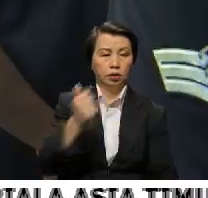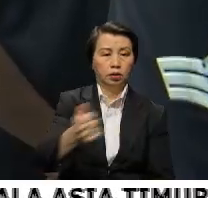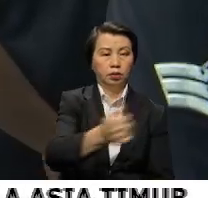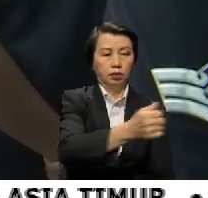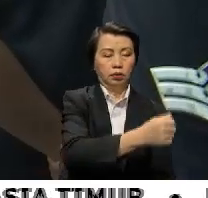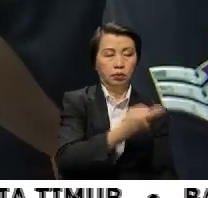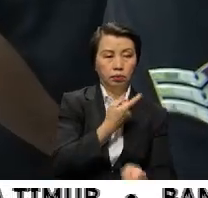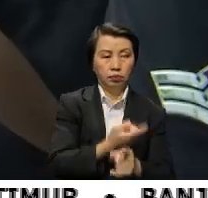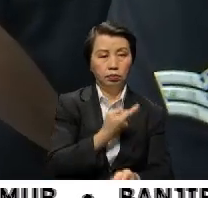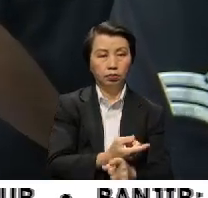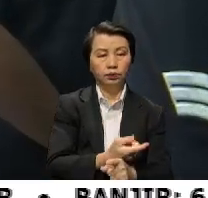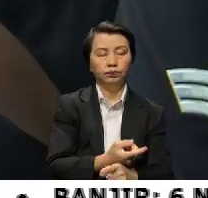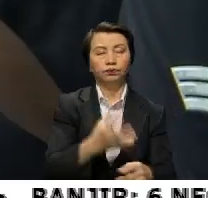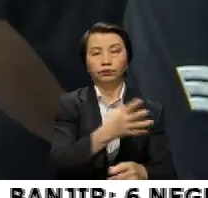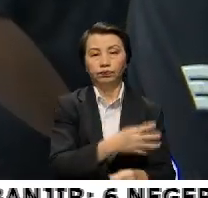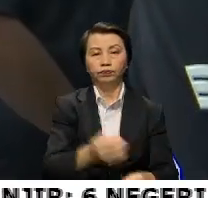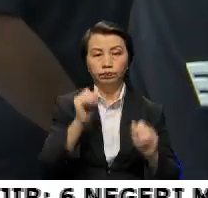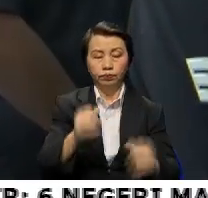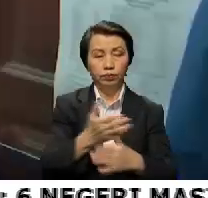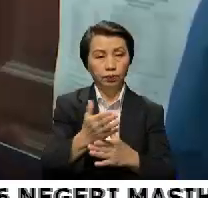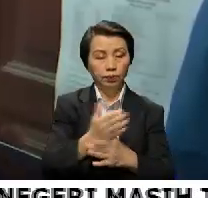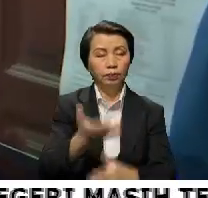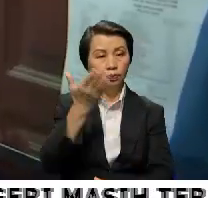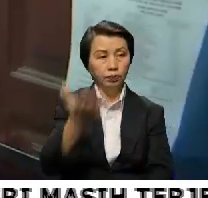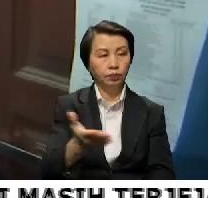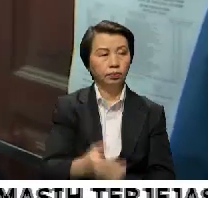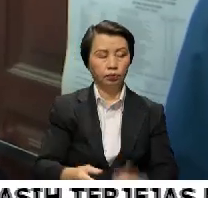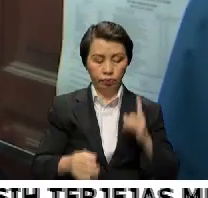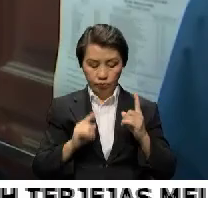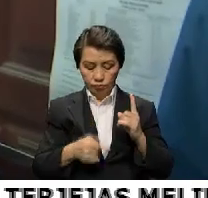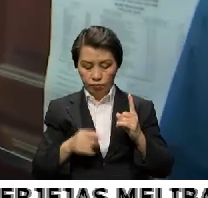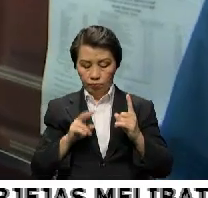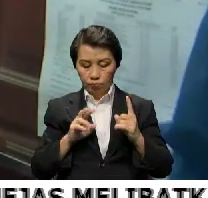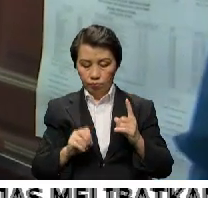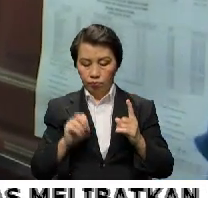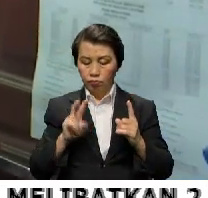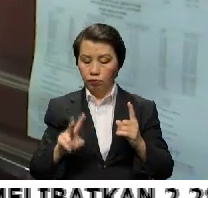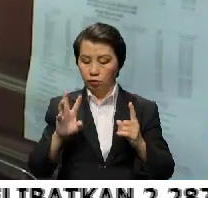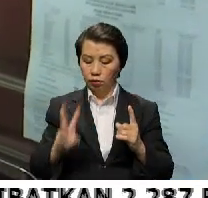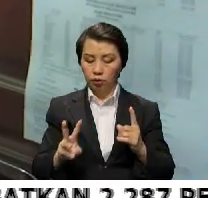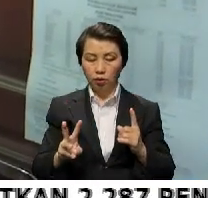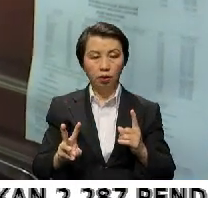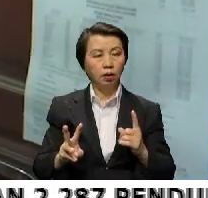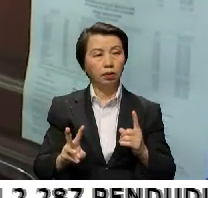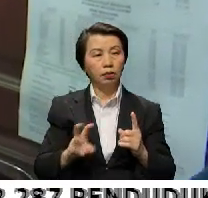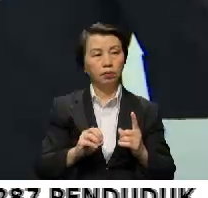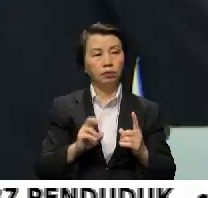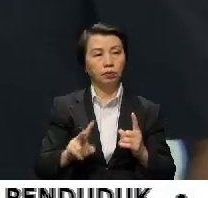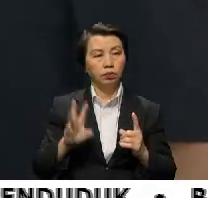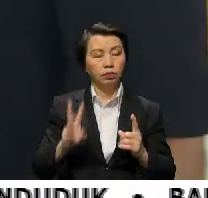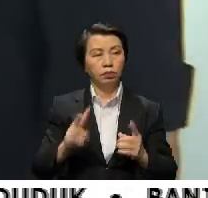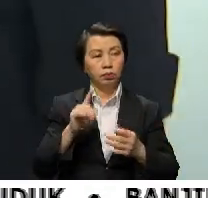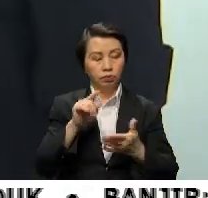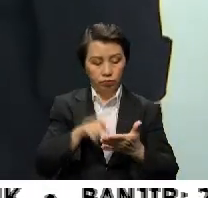sebaik mungkin. Selain itu, apa yang dapat saya kongsikan bersama-sama dengan anda, seramai 1,126 secara keseluruhan pengundi